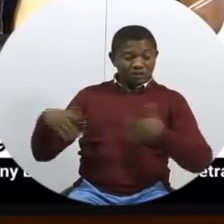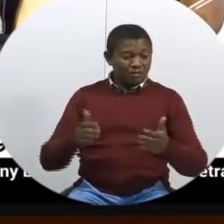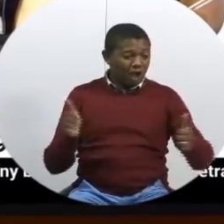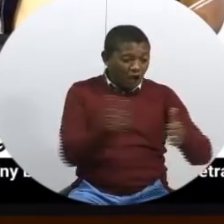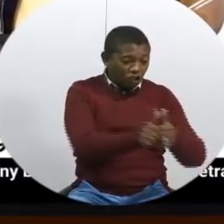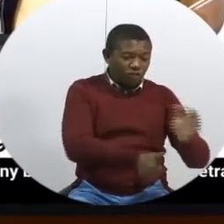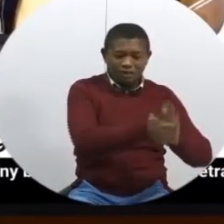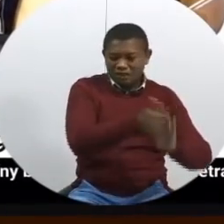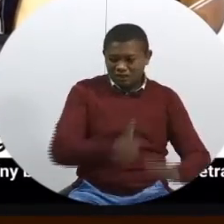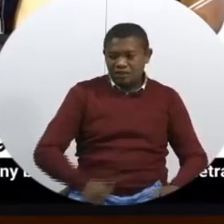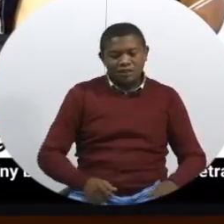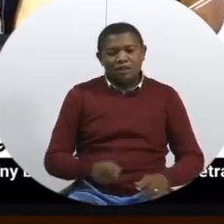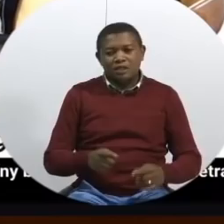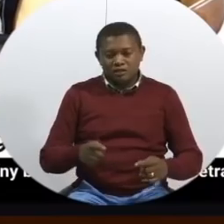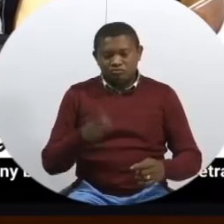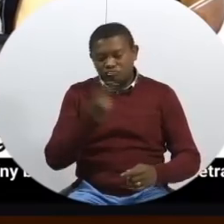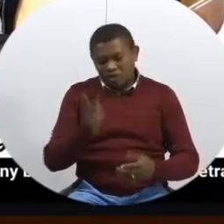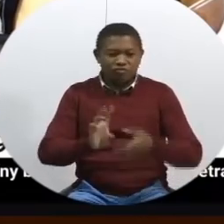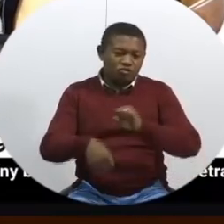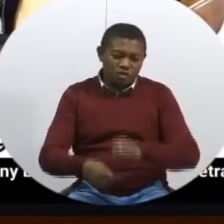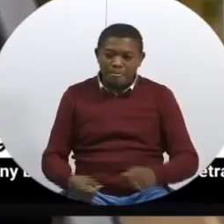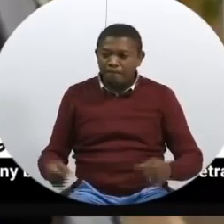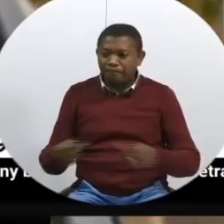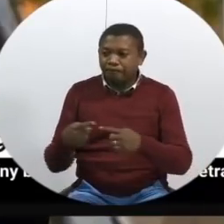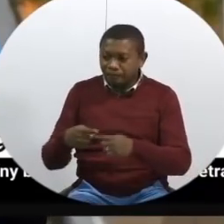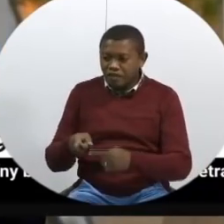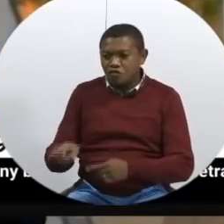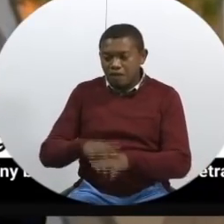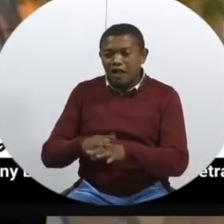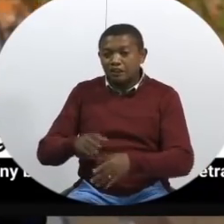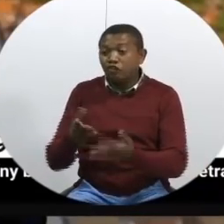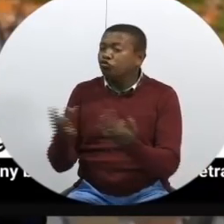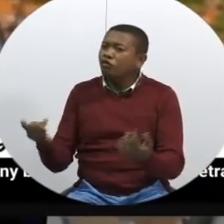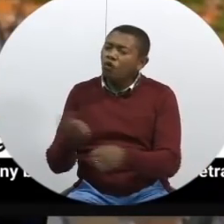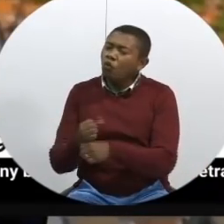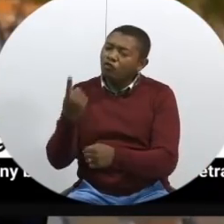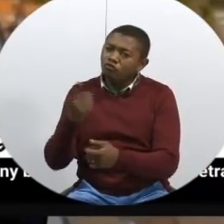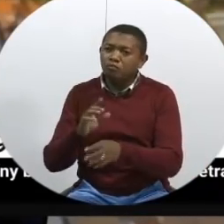olana. Anisan'izany ohatra ny hitanareo angamba ny fampitaovana dia